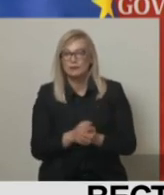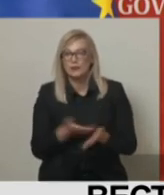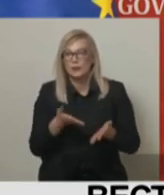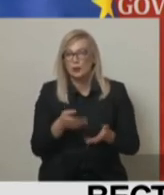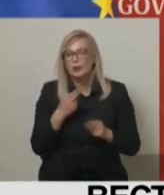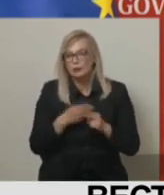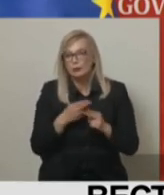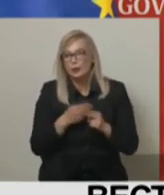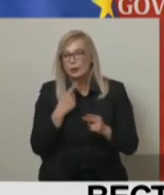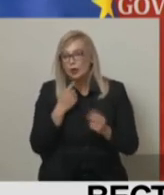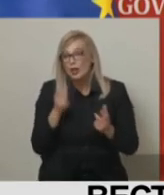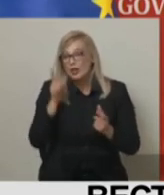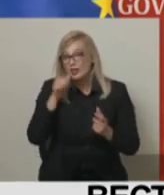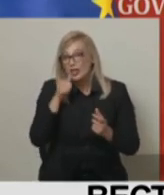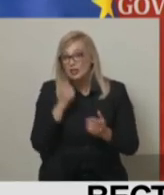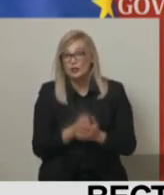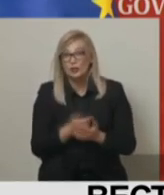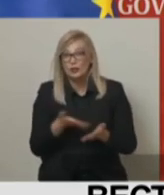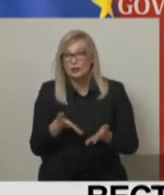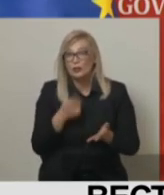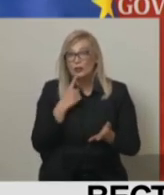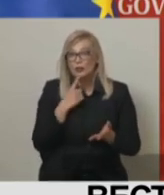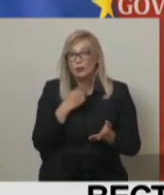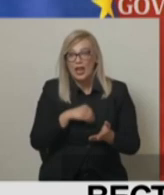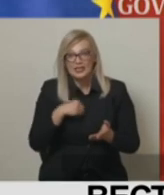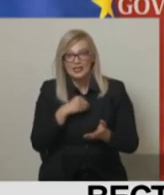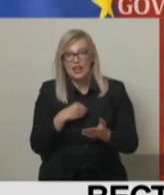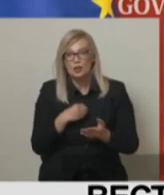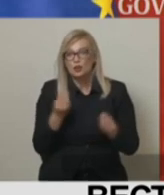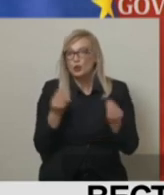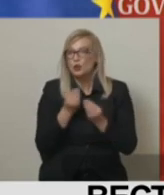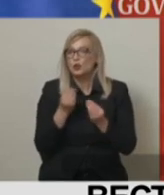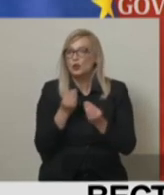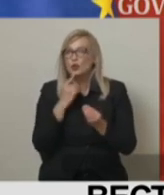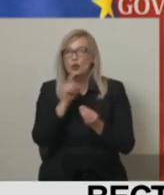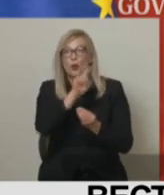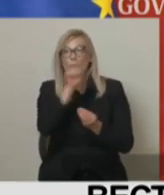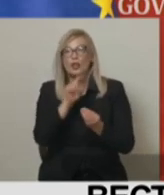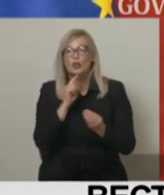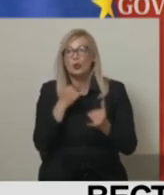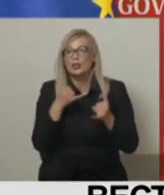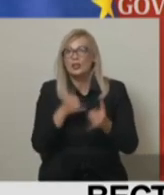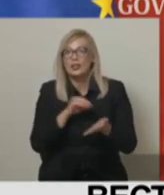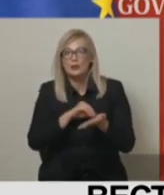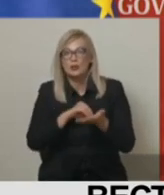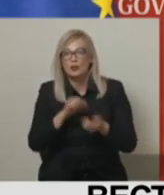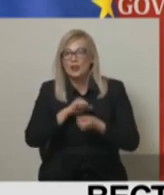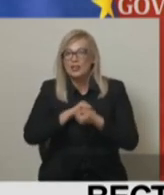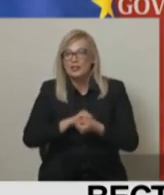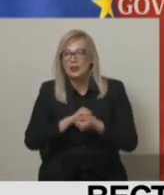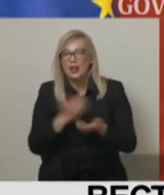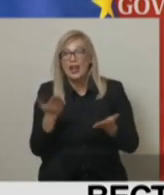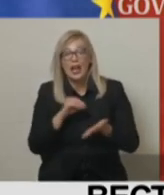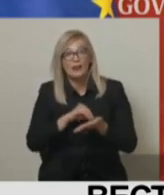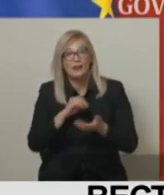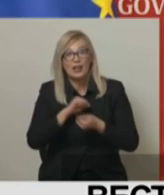е болно, и тоа е тешко, и тоа е трагично, и тоа е катастрофално. Затоа што прашањето кој денеска ја пишува историјата и каква историја